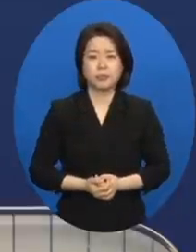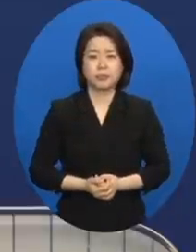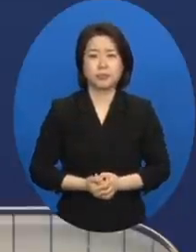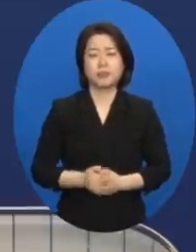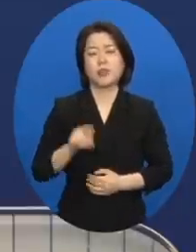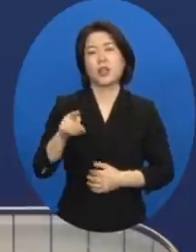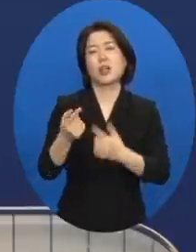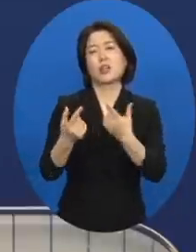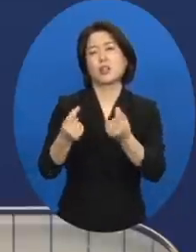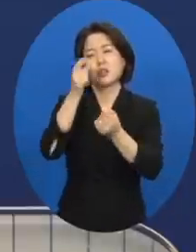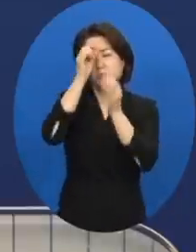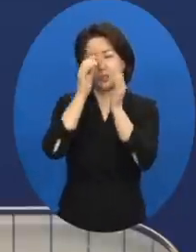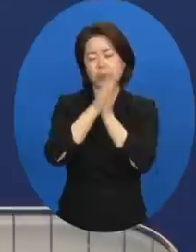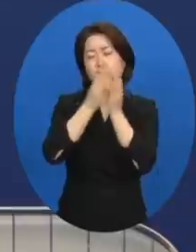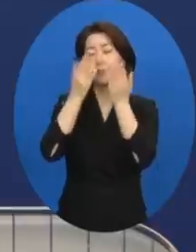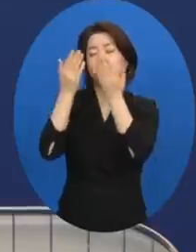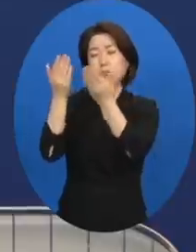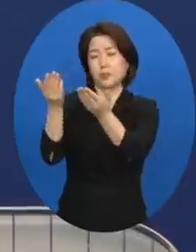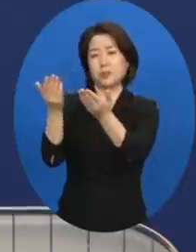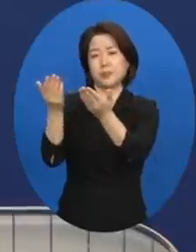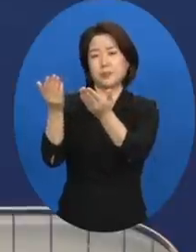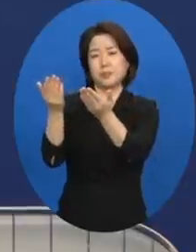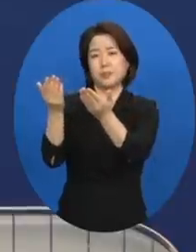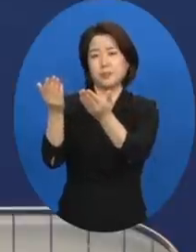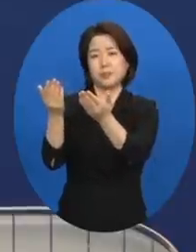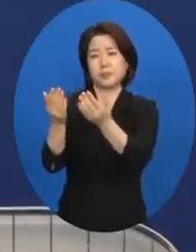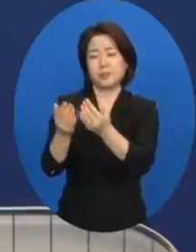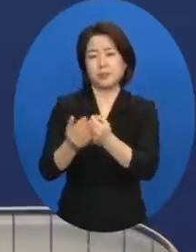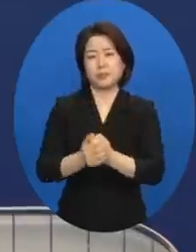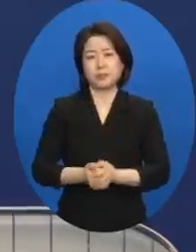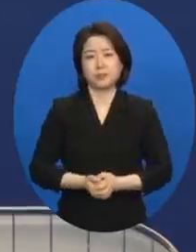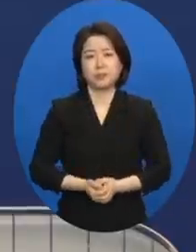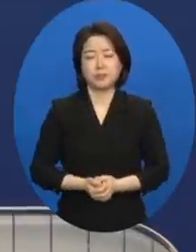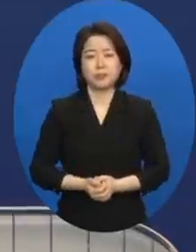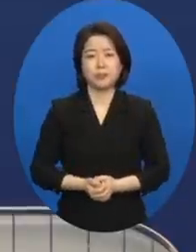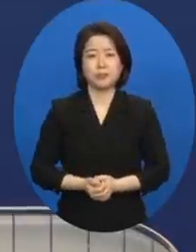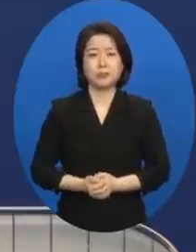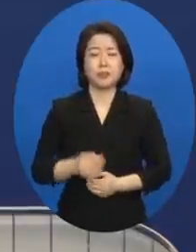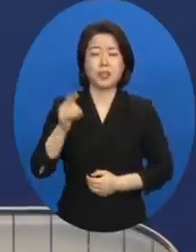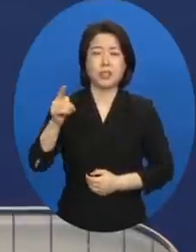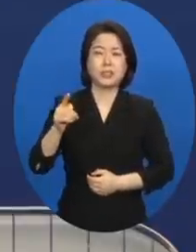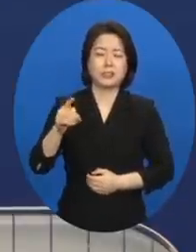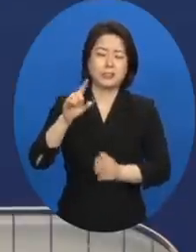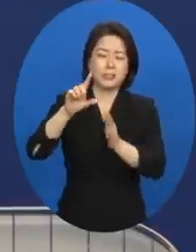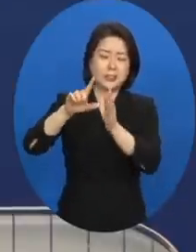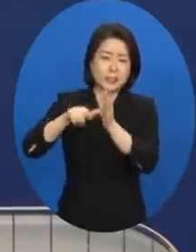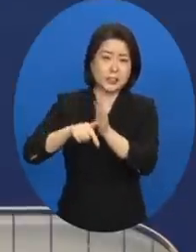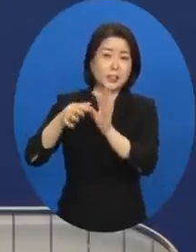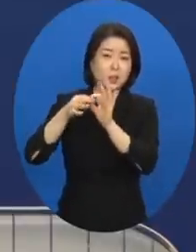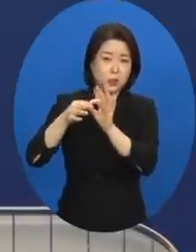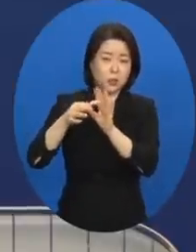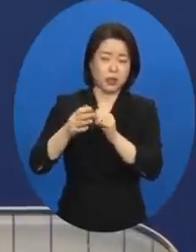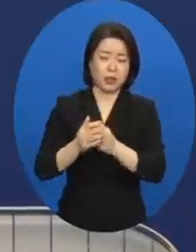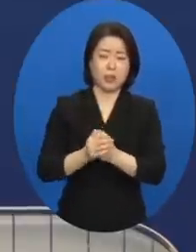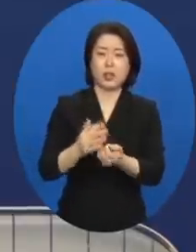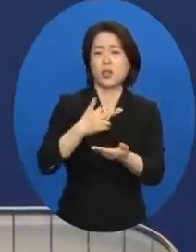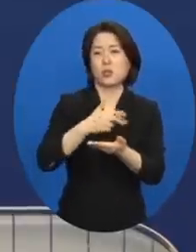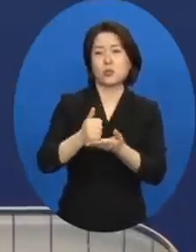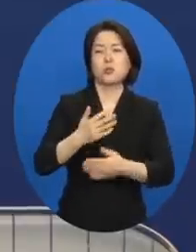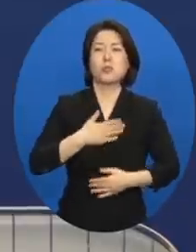이런 기도가 나오게 됐고 그 시간을 통해서 주님이